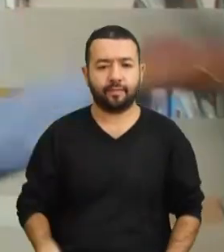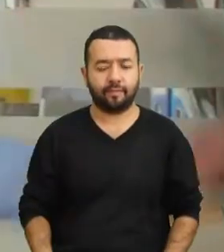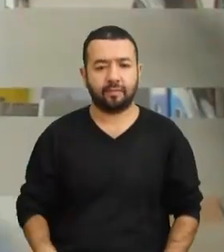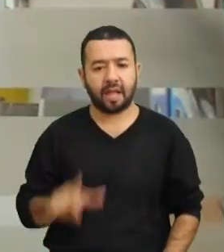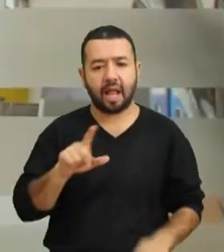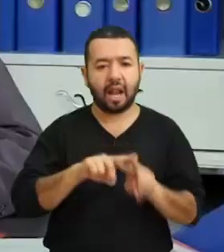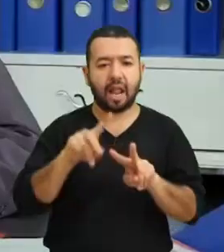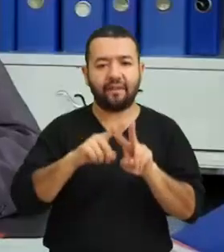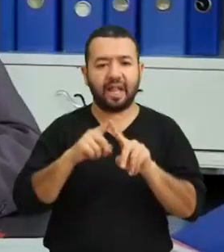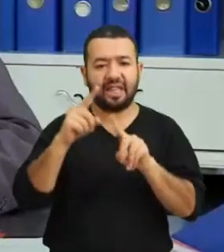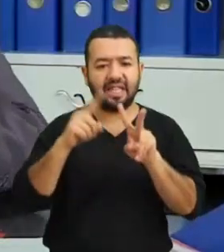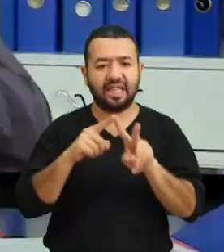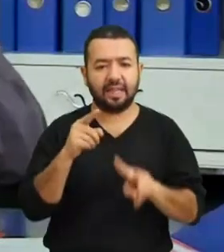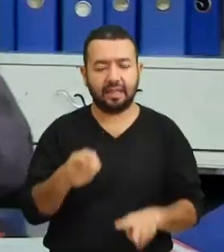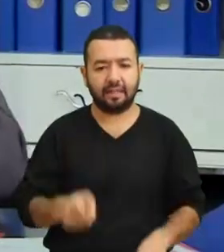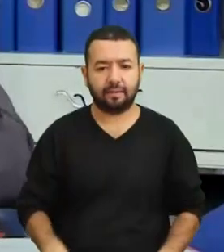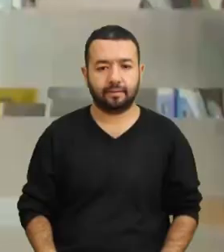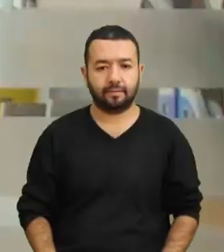Lavantin olması lazım ama. Lavantin.